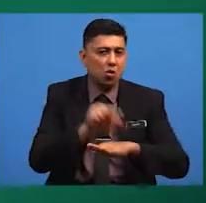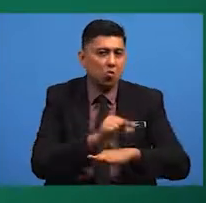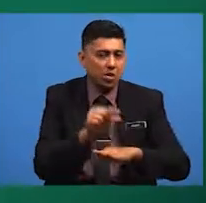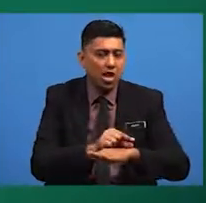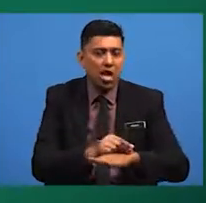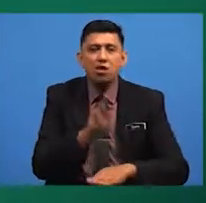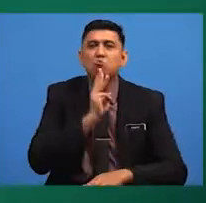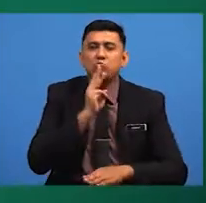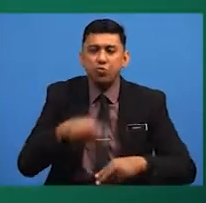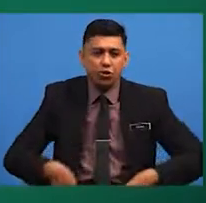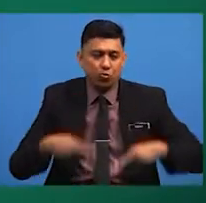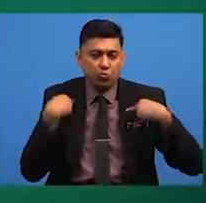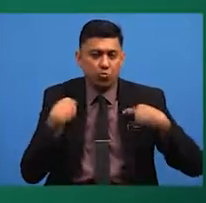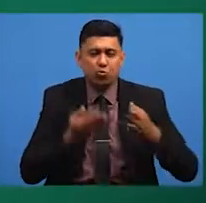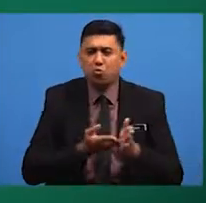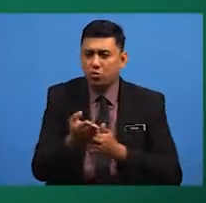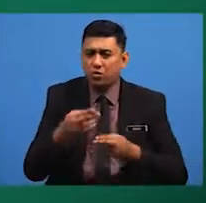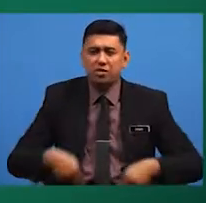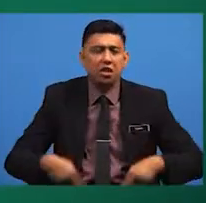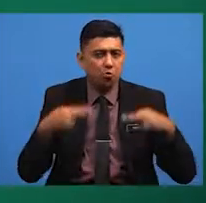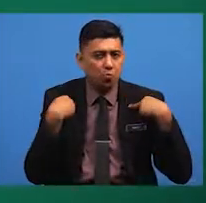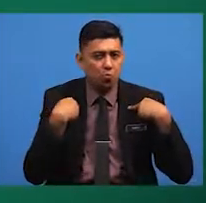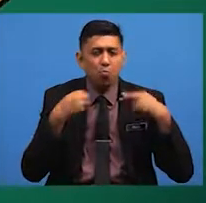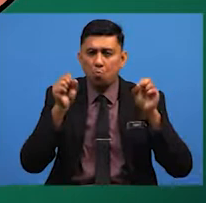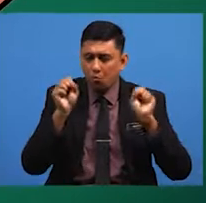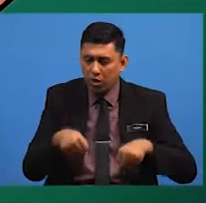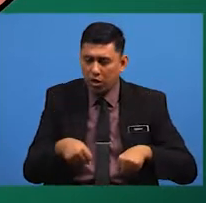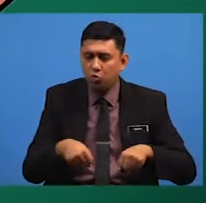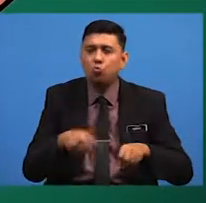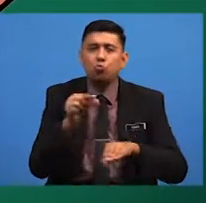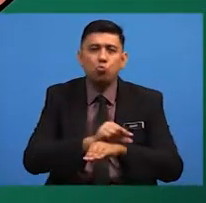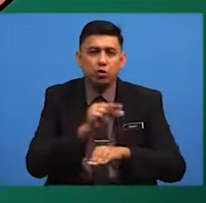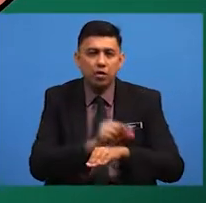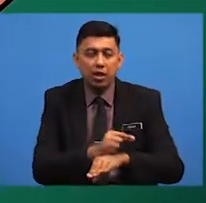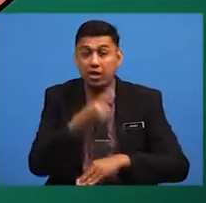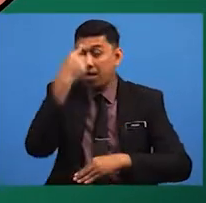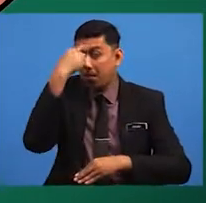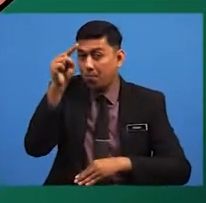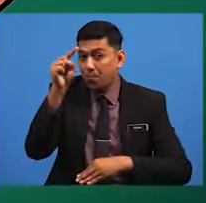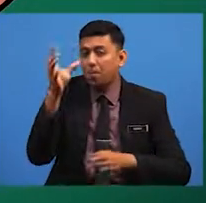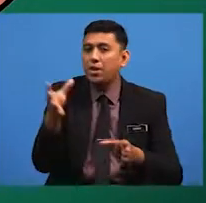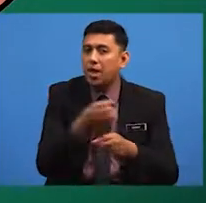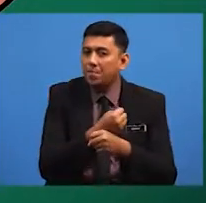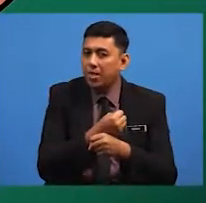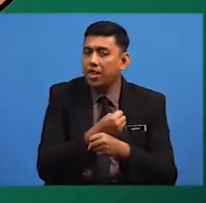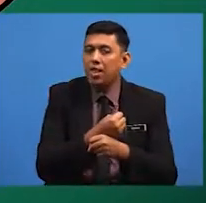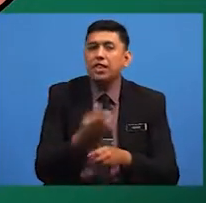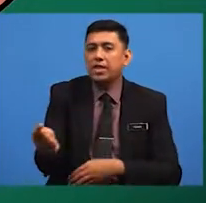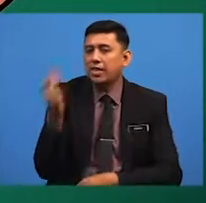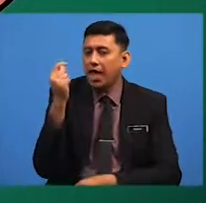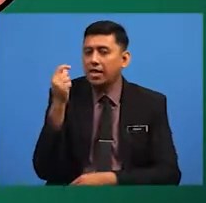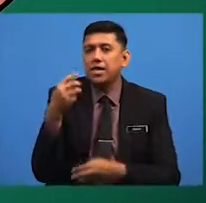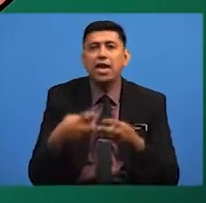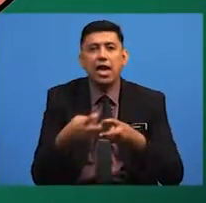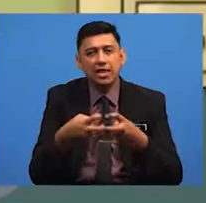kehidupan untuk terus hidup air juga boleh digunakan untuk menjanda tenaga elektrik